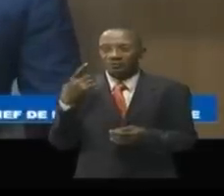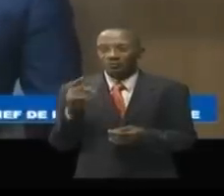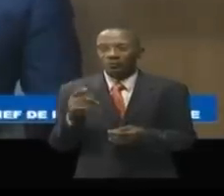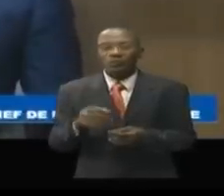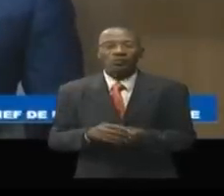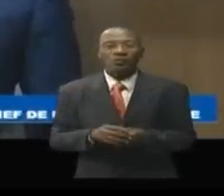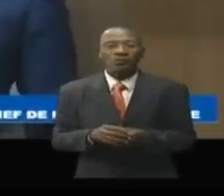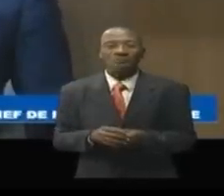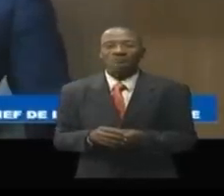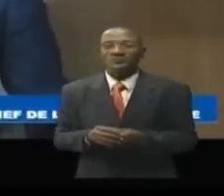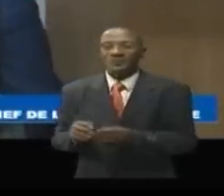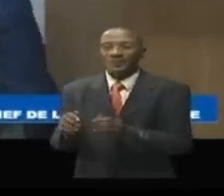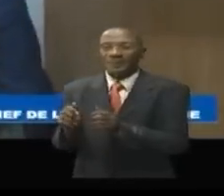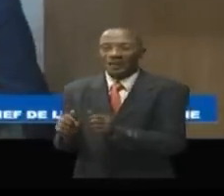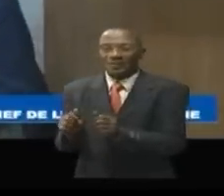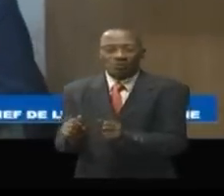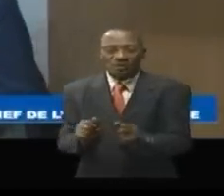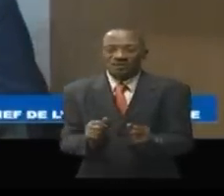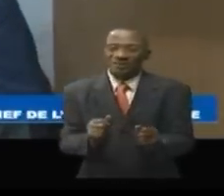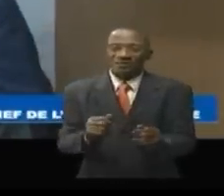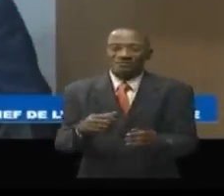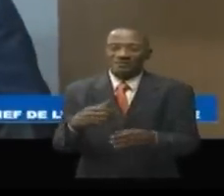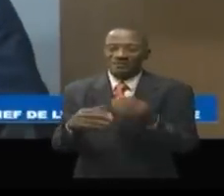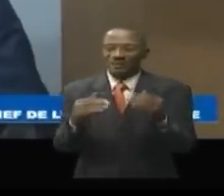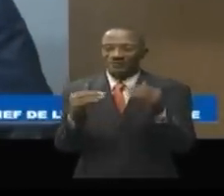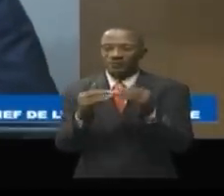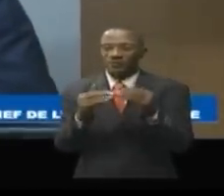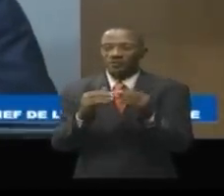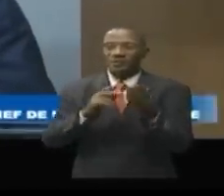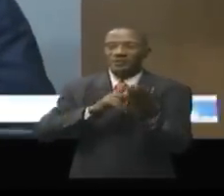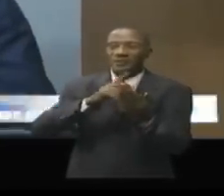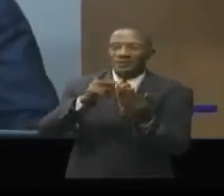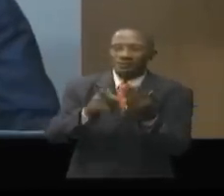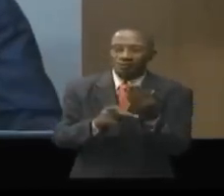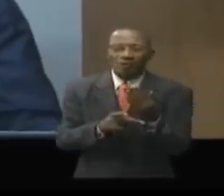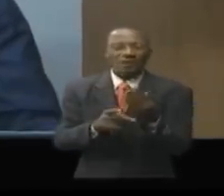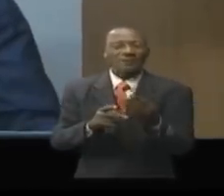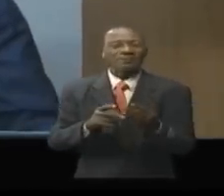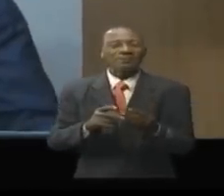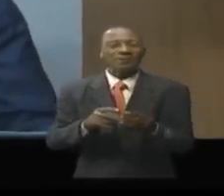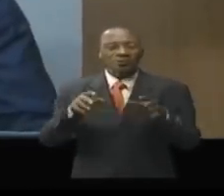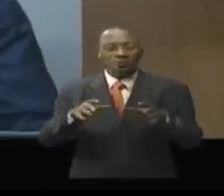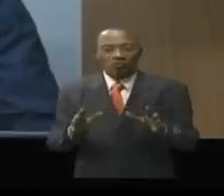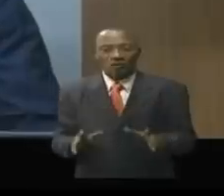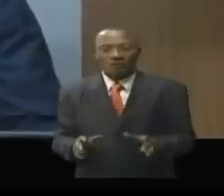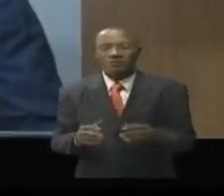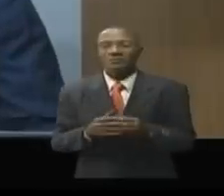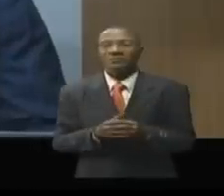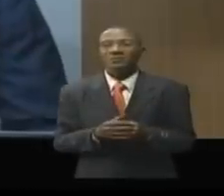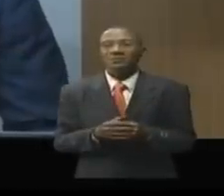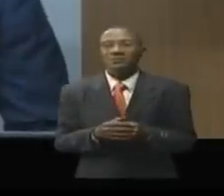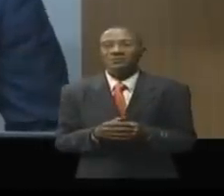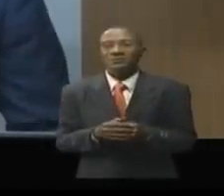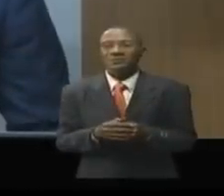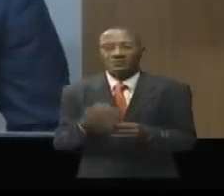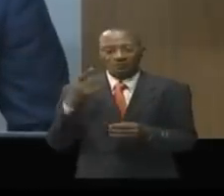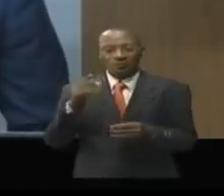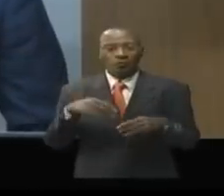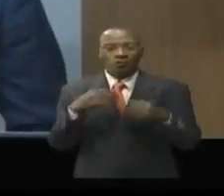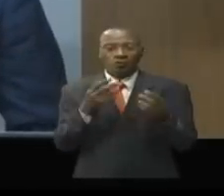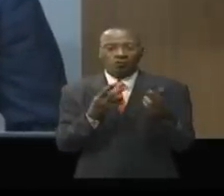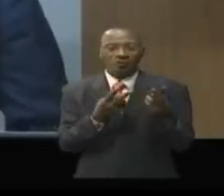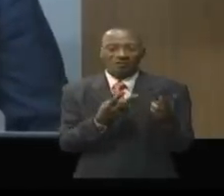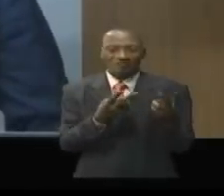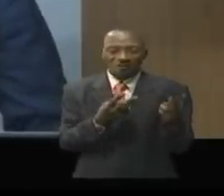les politiques et les programmes des divers ministères congolais afin d'exploiter et de valoriser